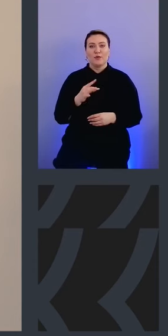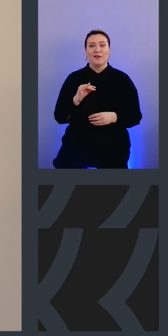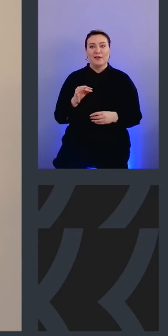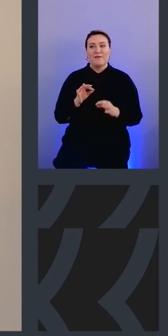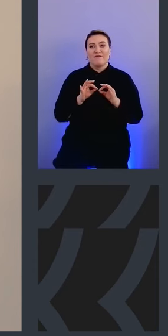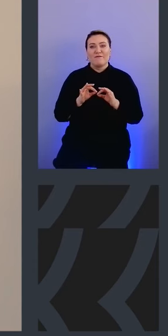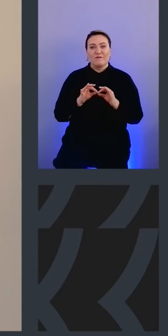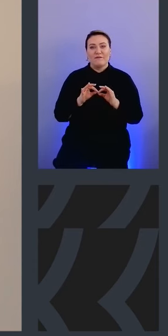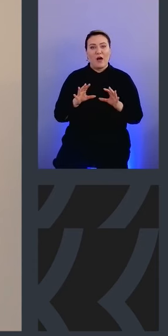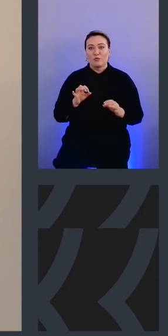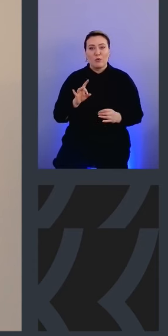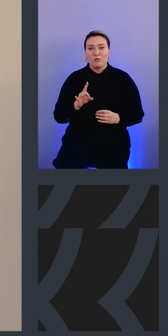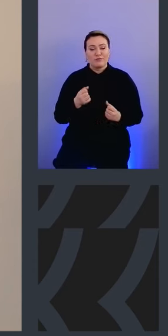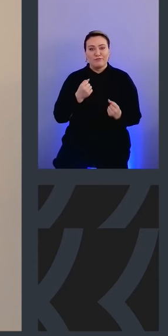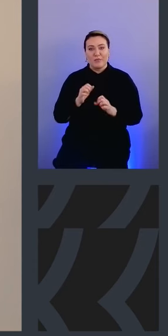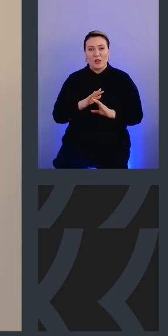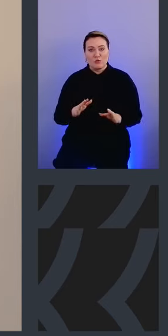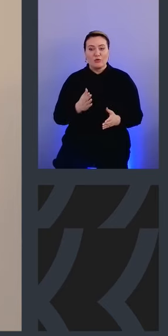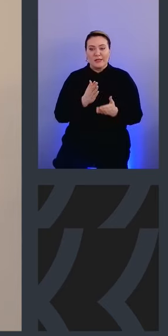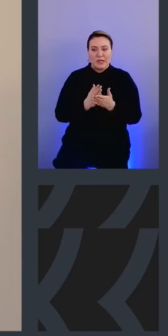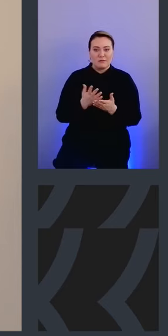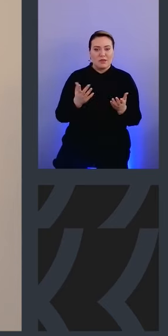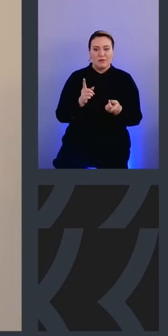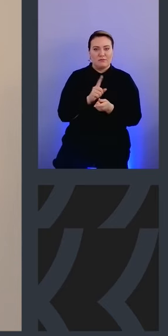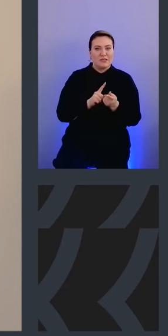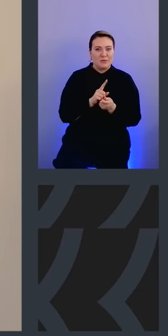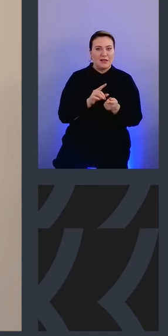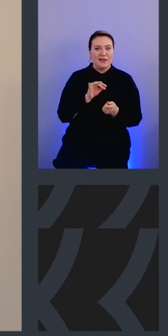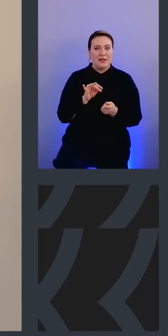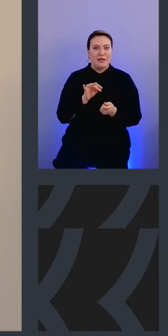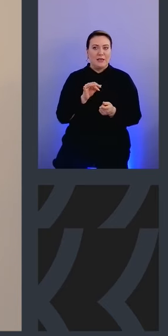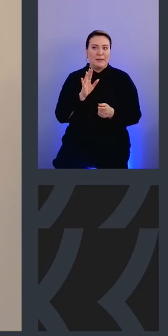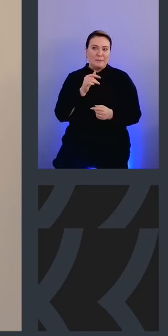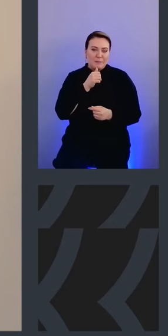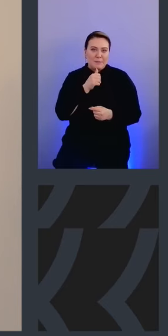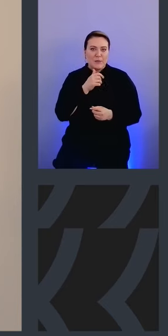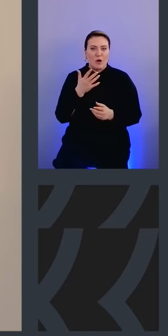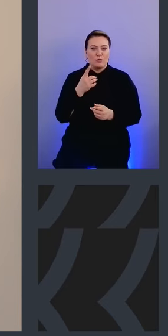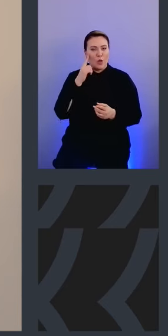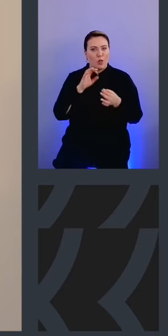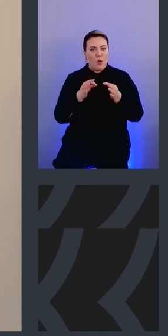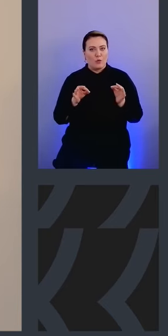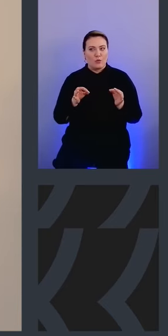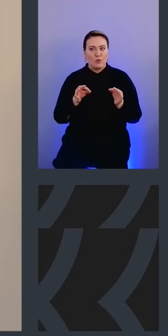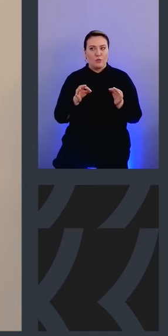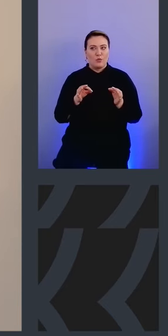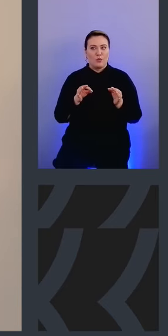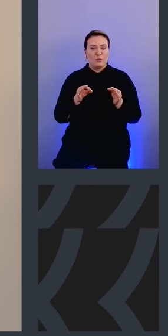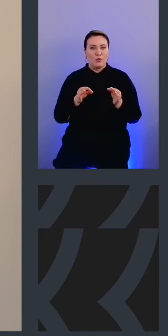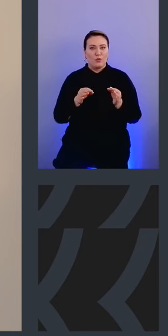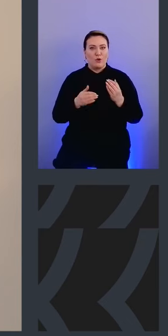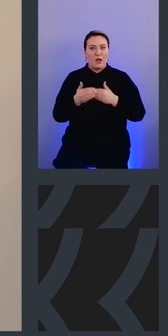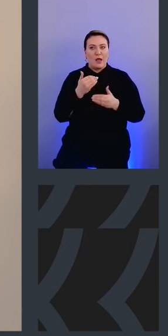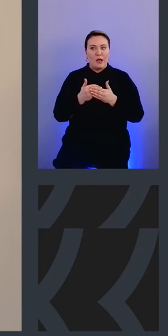фактор ненадежный, и при этом еще есть какие-то изменения, и предпринимать определенную логику реагирования на